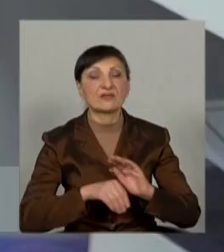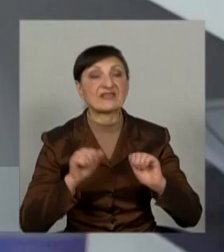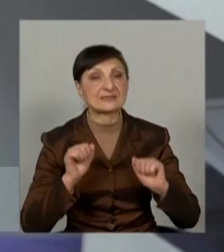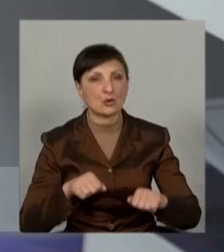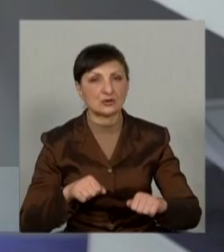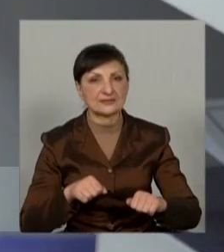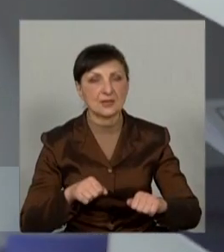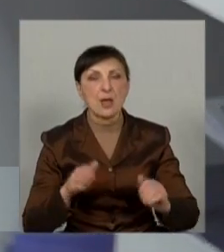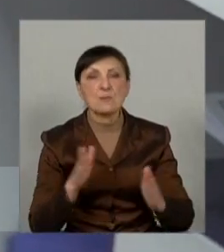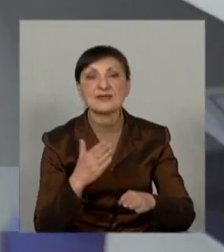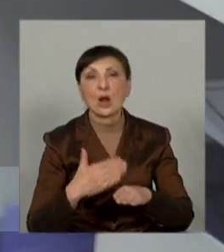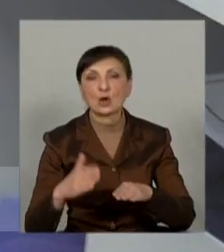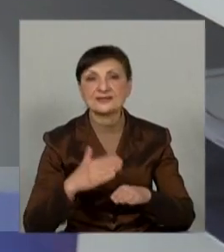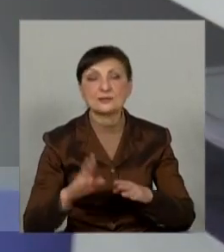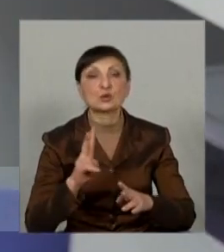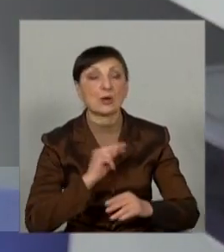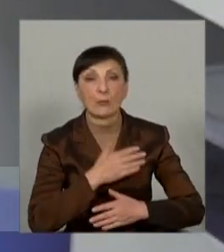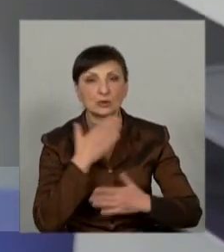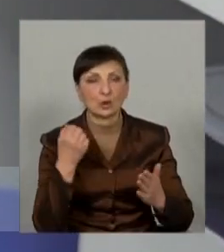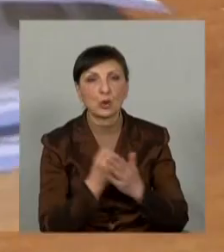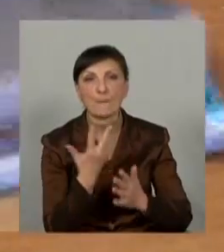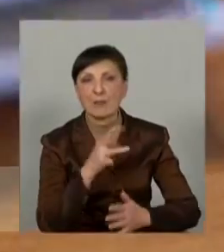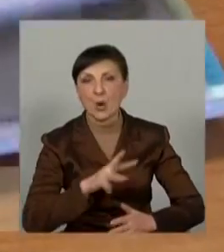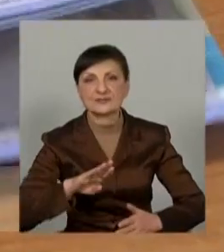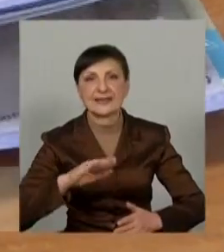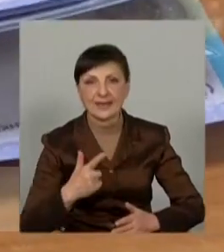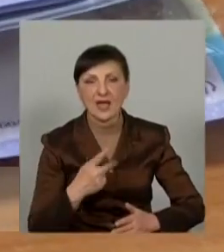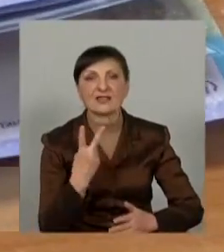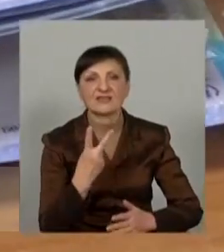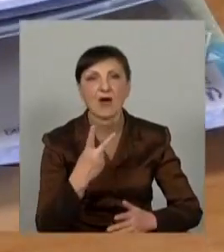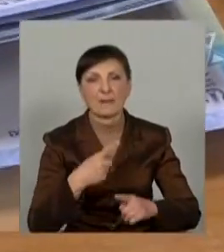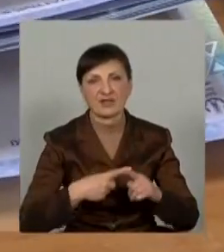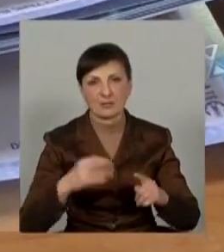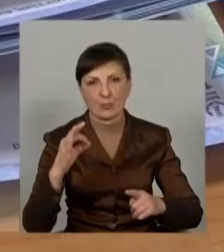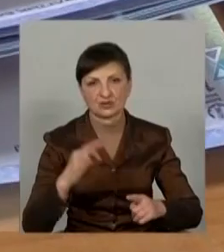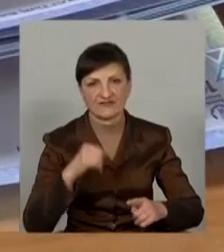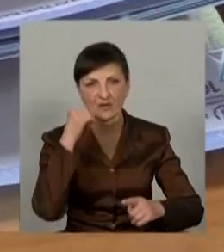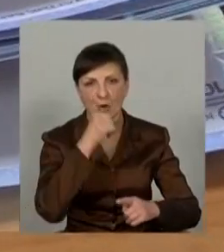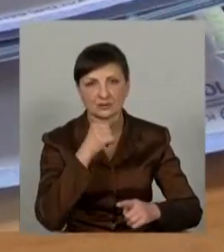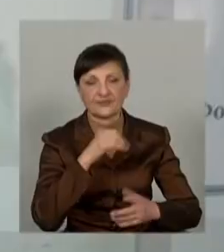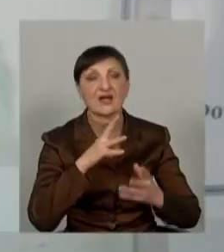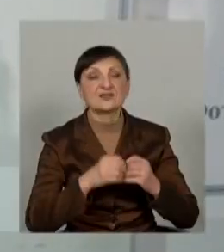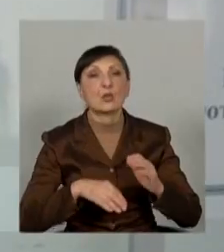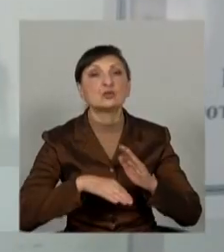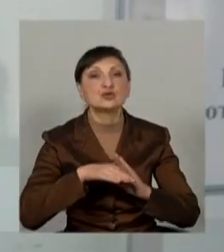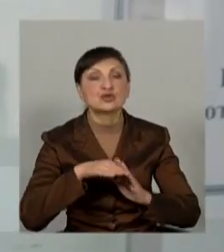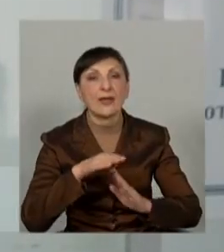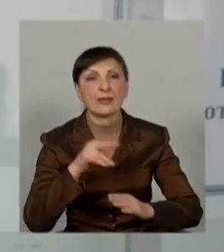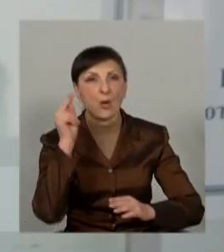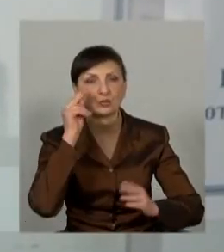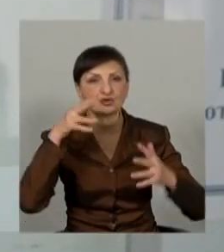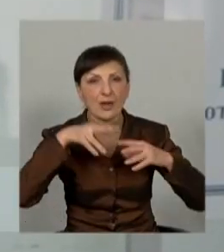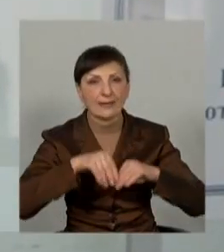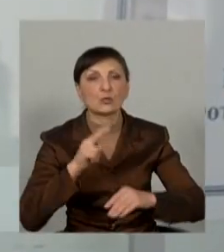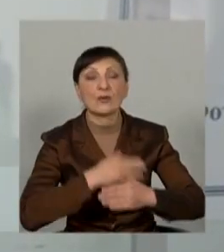возможность микрокредитования безработных до 5 миллионов тенге под 2,5% в год. В целях улучшения инклюзивной среды для